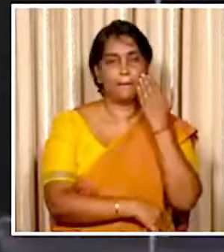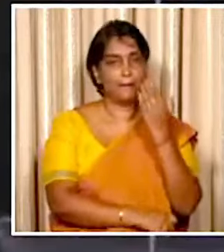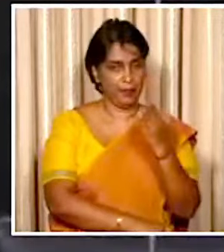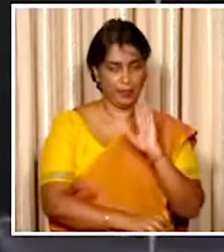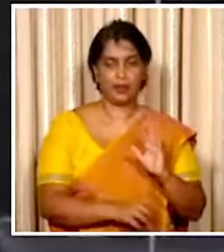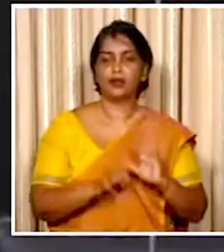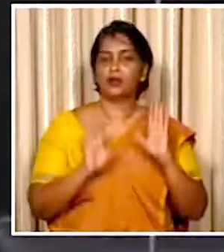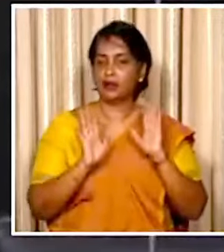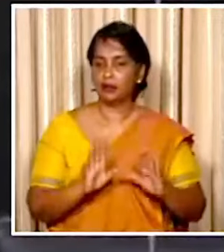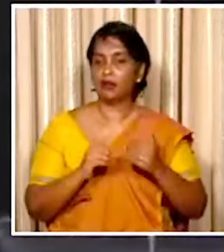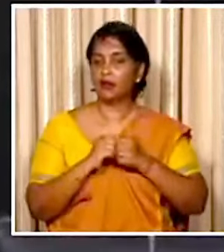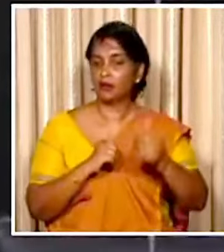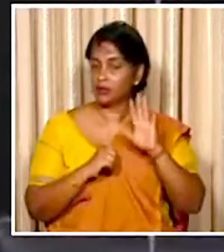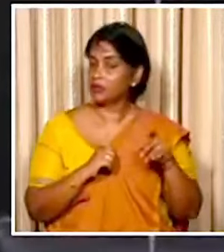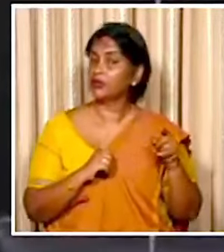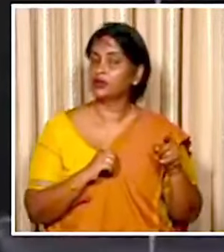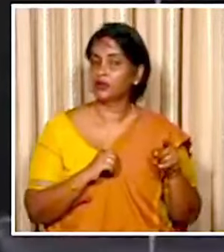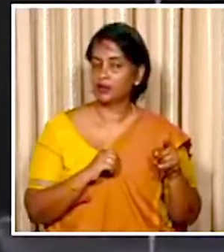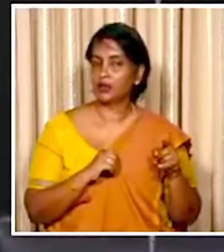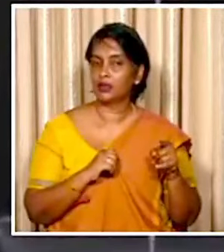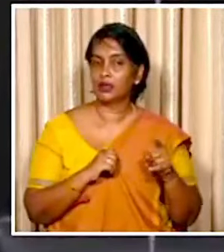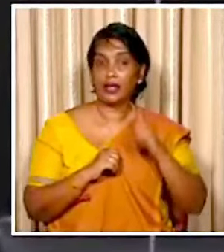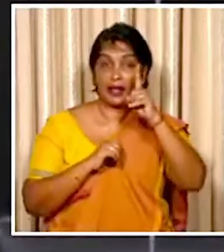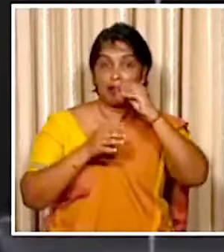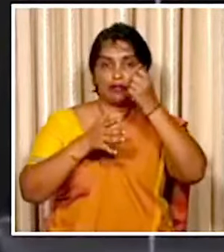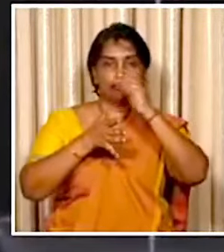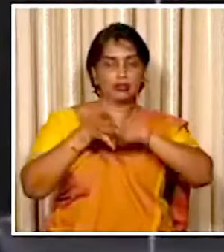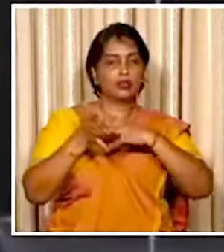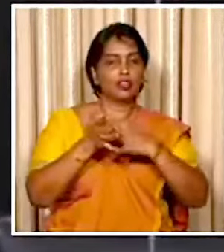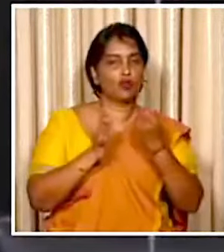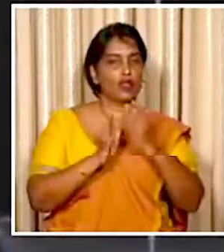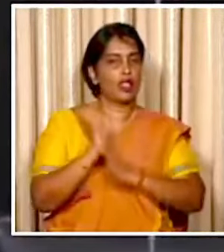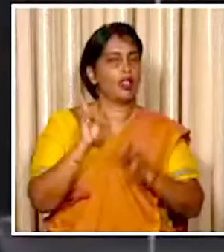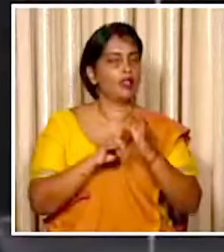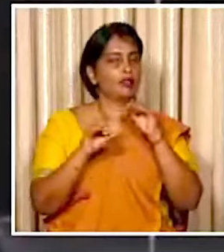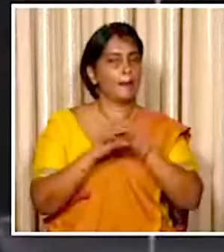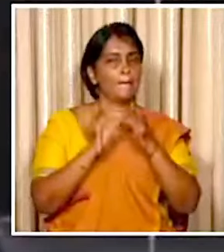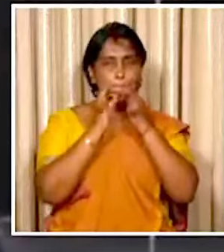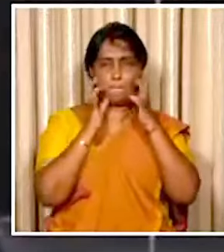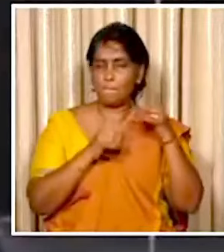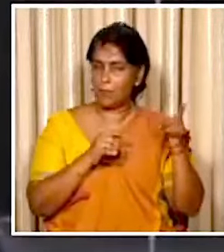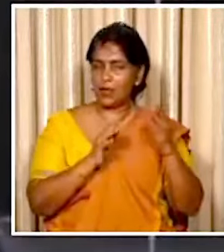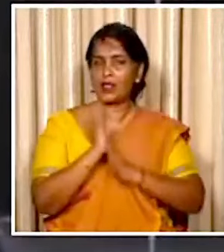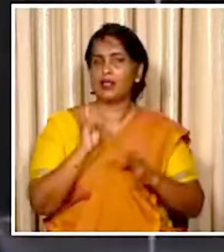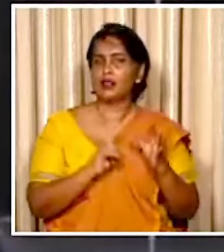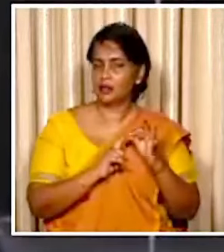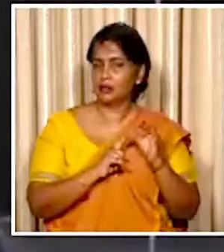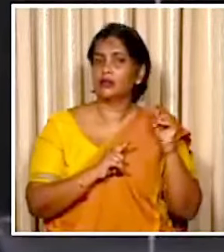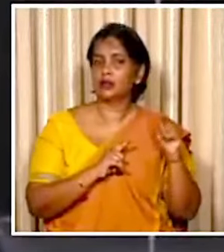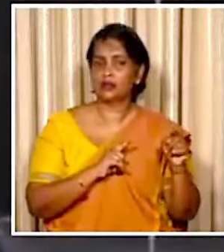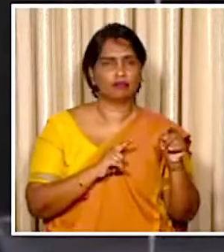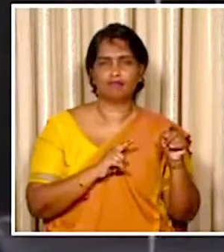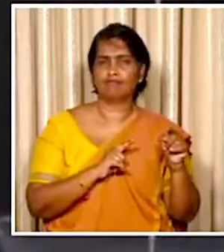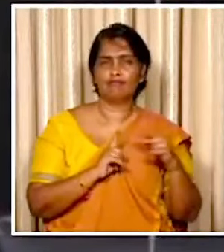තිබුණා. නමුත් සිද්ධ වුණේ එක අයවැයකින් විතරක්. ඒ වෙලාවේ මුදල් ඇමති හැටියට හිටියේ බැසිල් රාජපක්ෂ අමාත්‍යවරයා. ඔහු මේකට